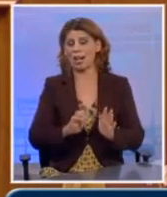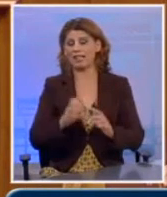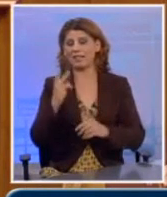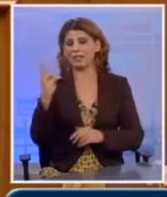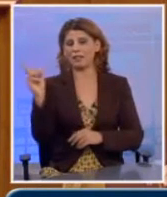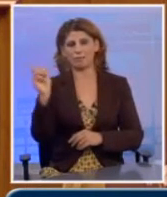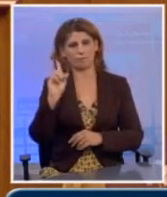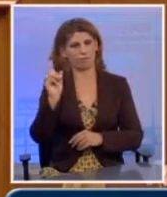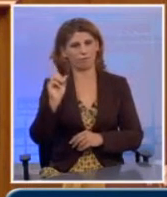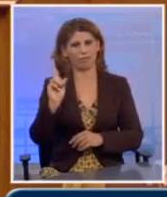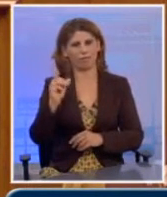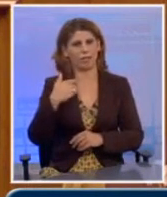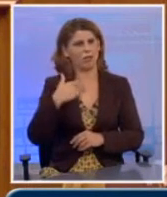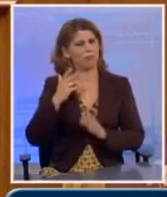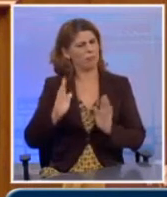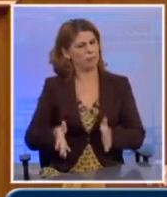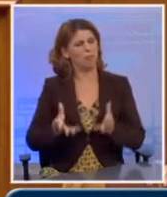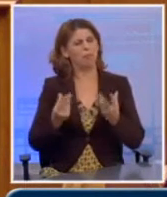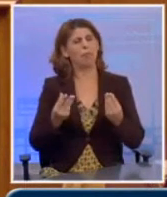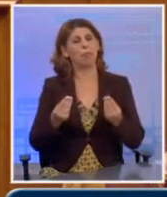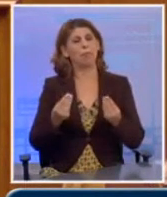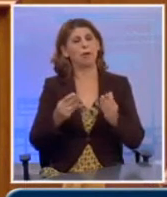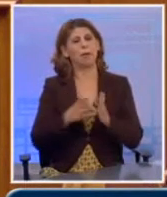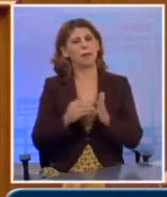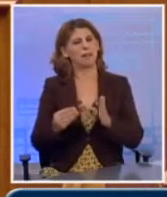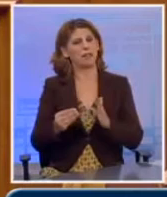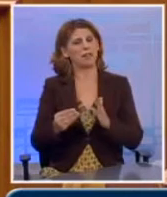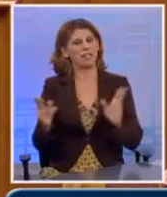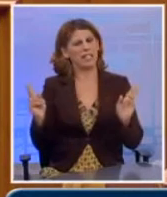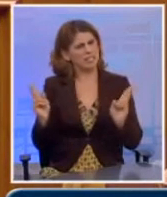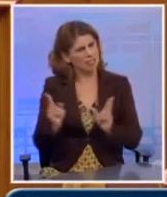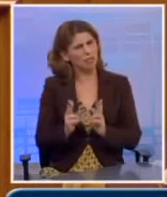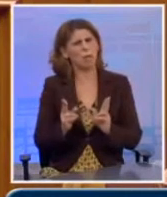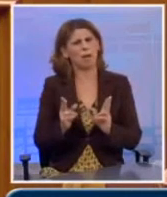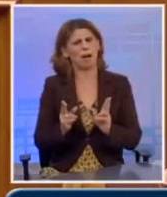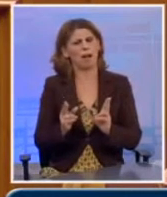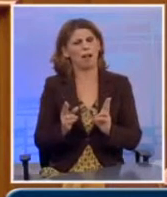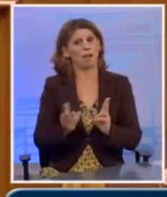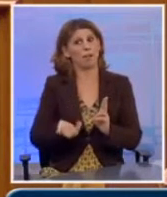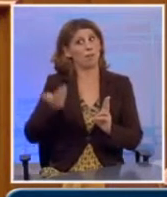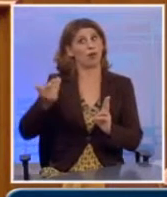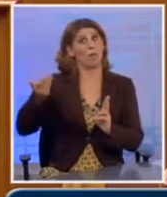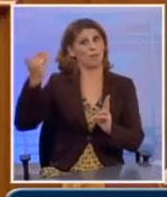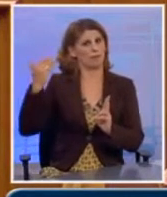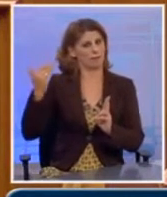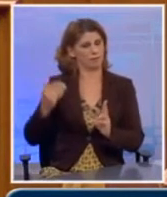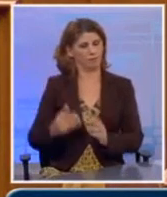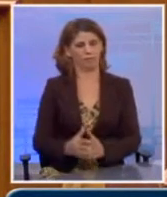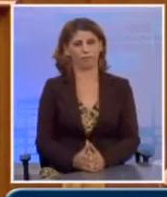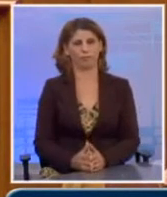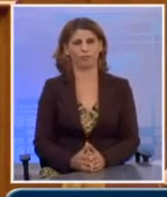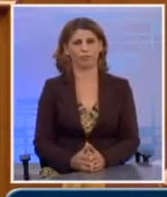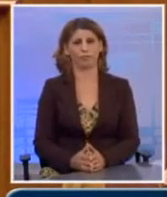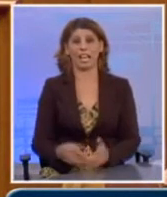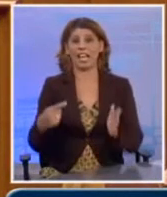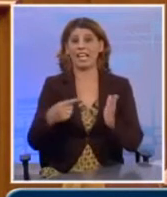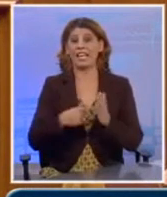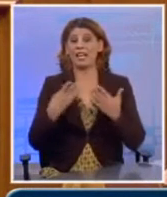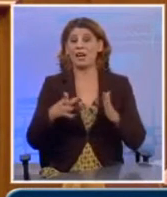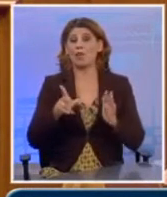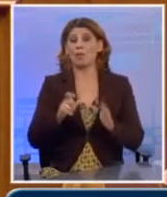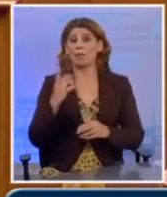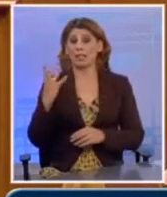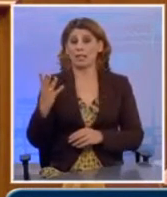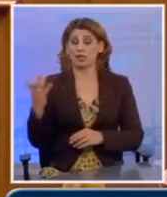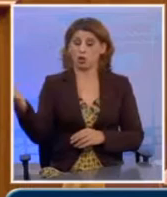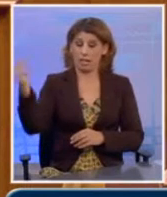1993. Εγώ μπορώ να πω μερικά παραδείγματα εν συντομία λίγο πιο πριν. Ήταν το 1974 όταν